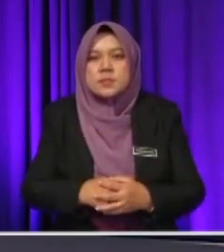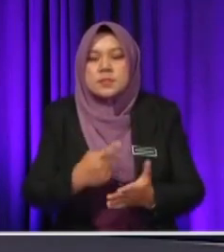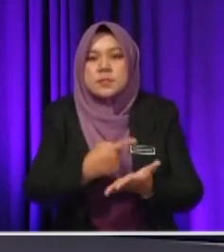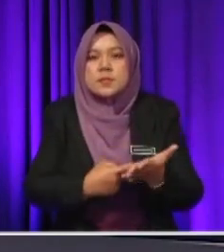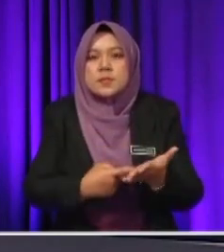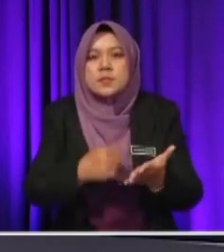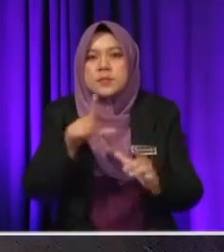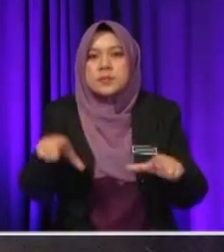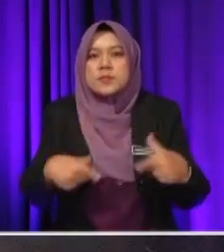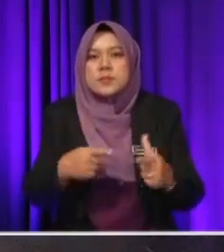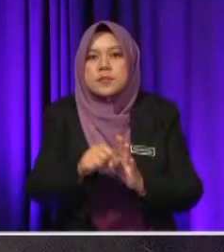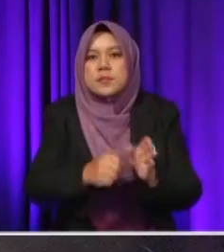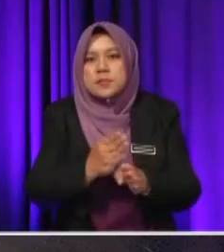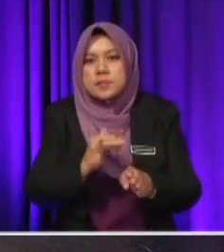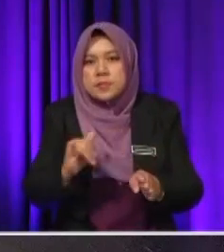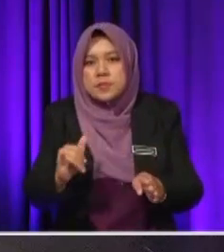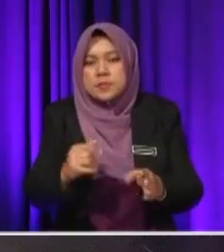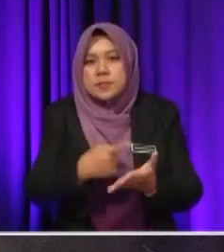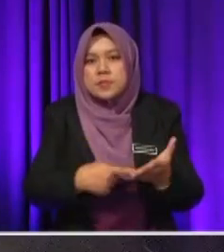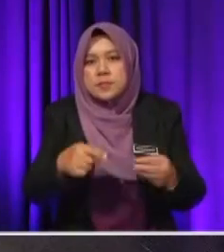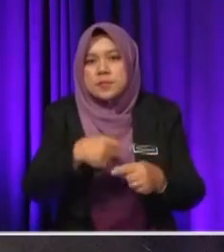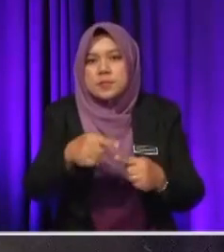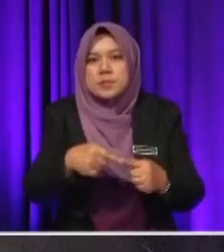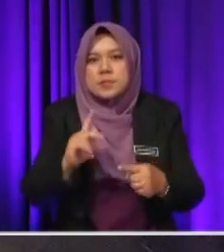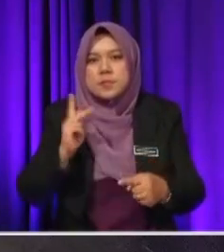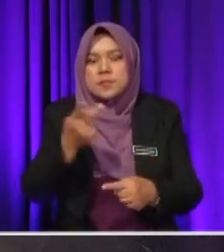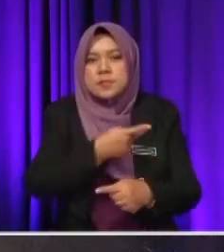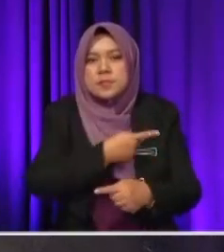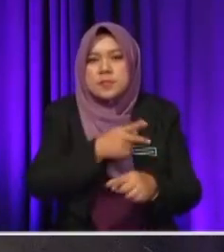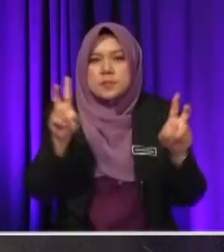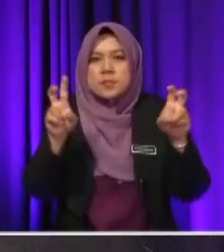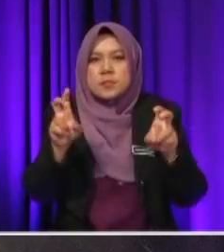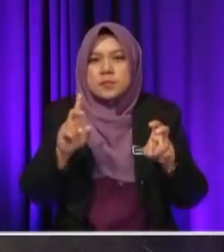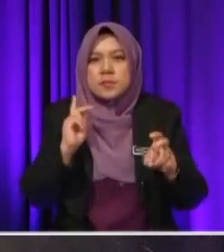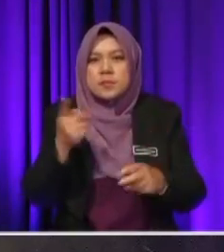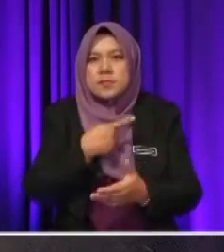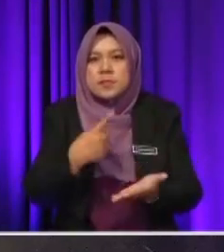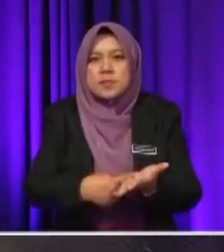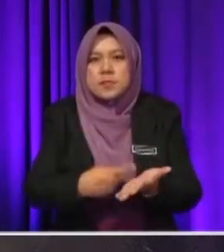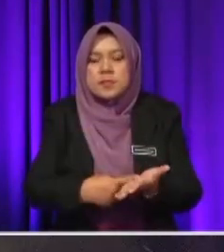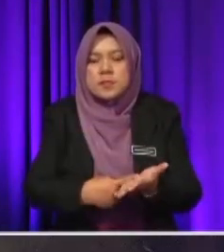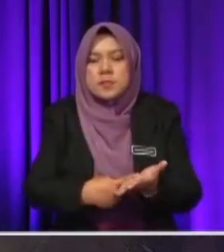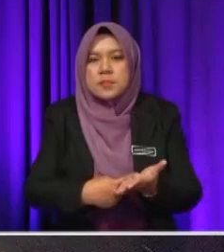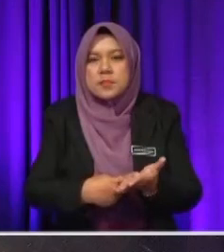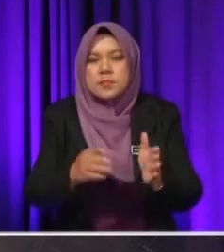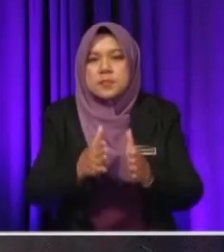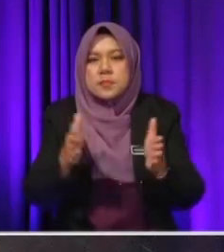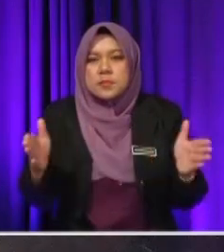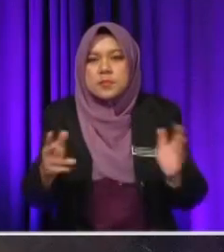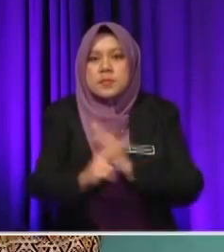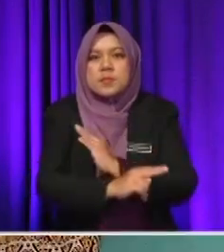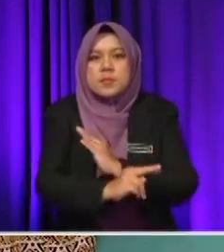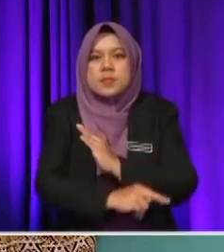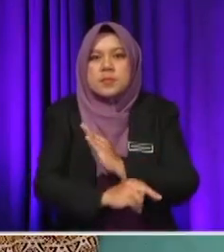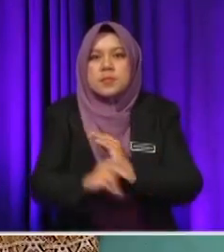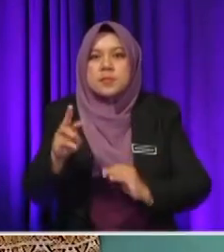itu apa yang bagus sebenarnya Oke jadi apabila kita rujuk kepada soal topik yang kita tajuk nih yaitu perkembangan nasionalisme jadi